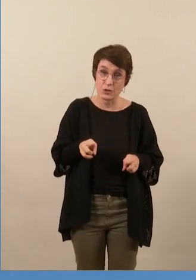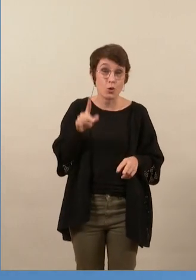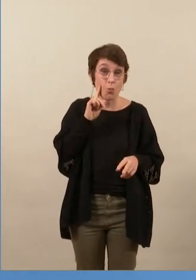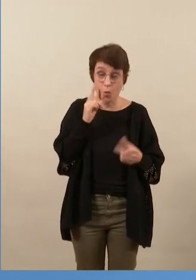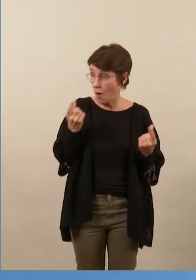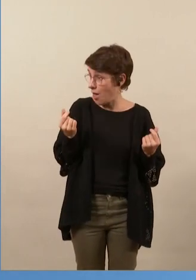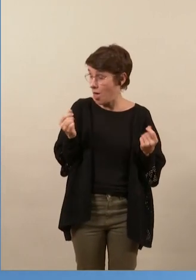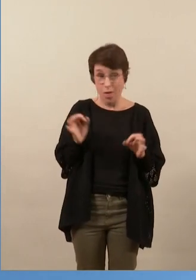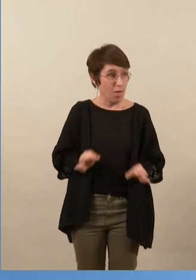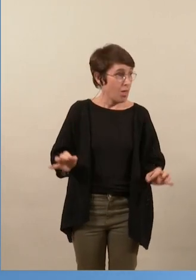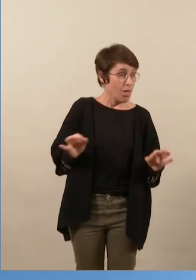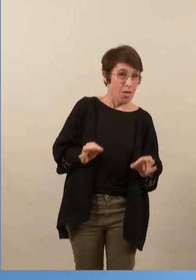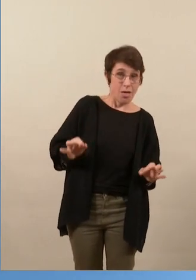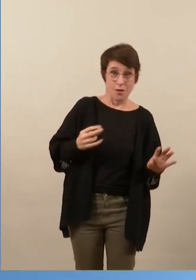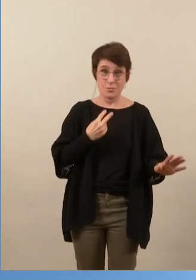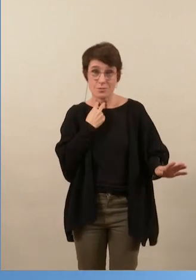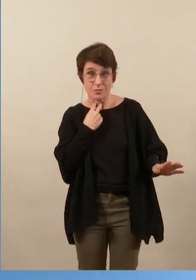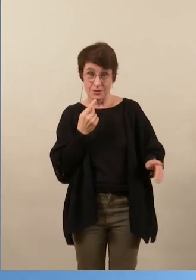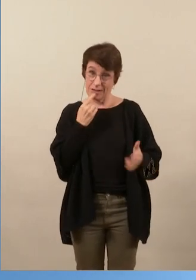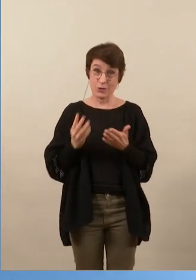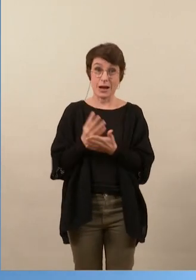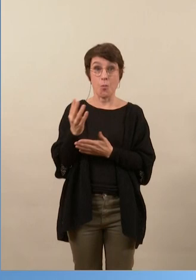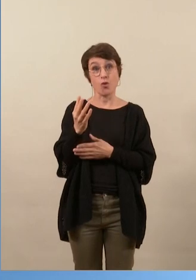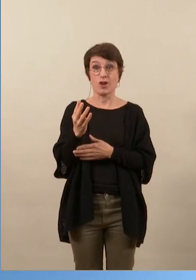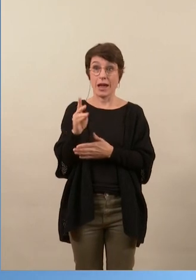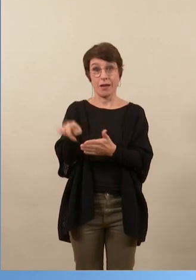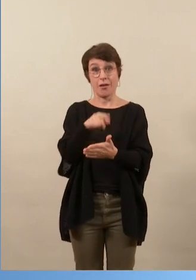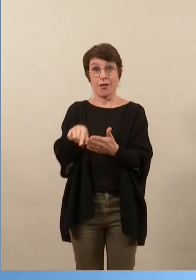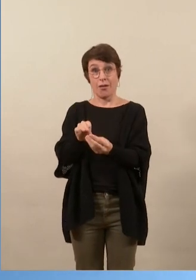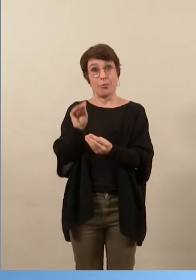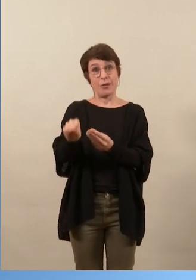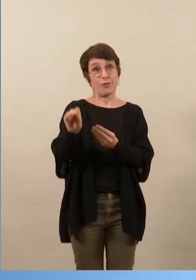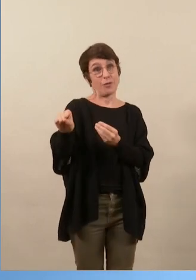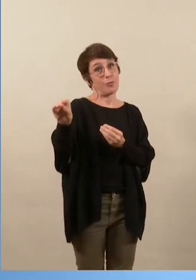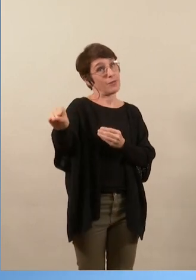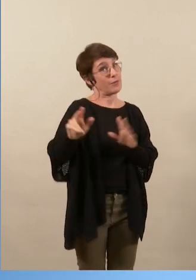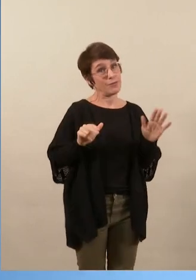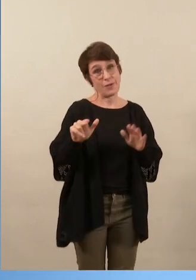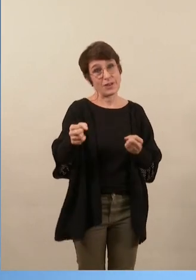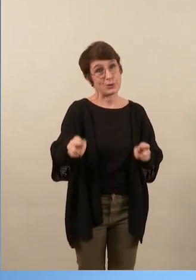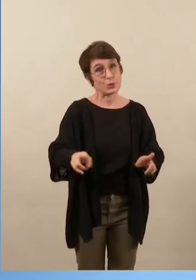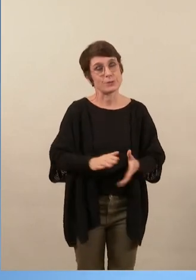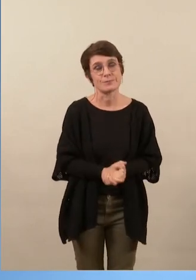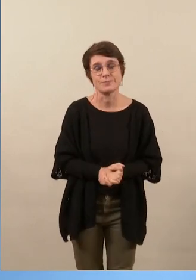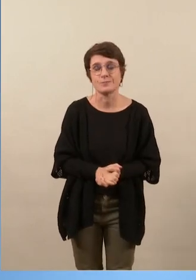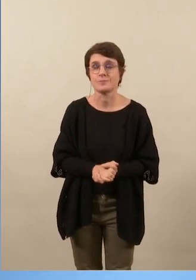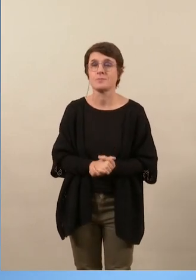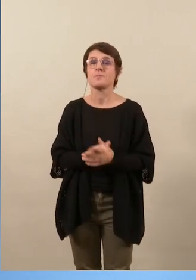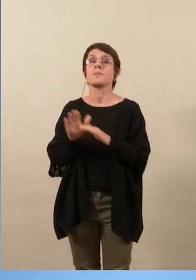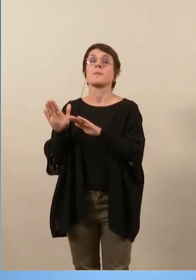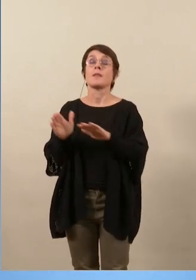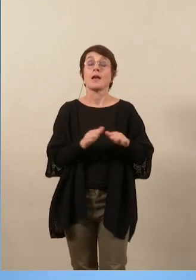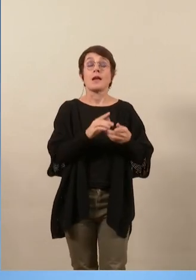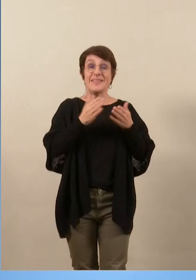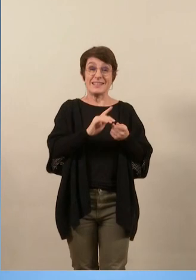autres et donc on peut s'interroger sur les projets qui vont être une nouvelle fois décaler au porter c'est d'autant plus inquiétant que cette DM2